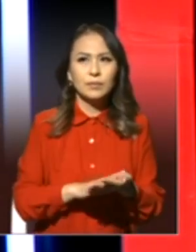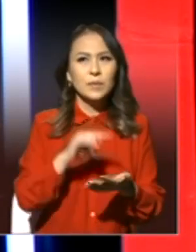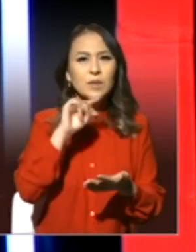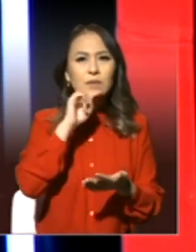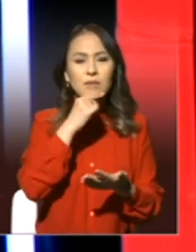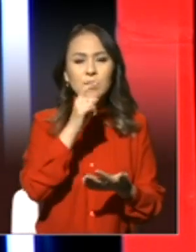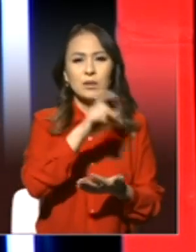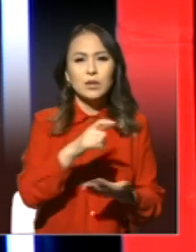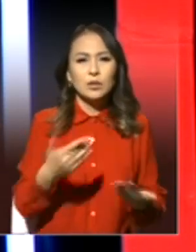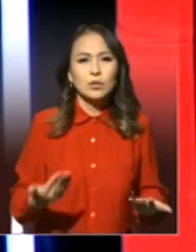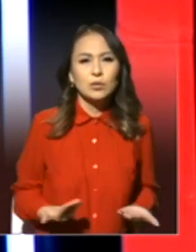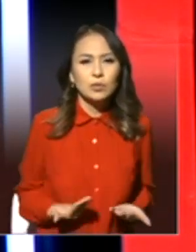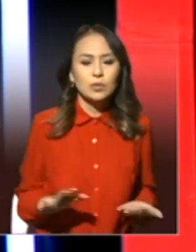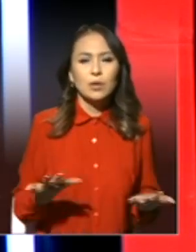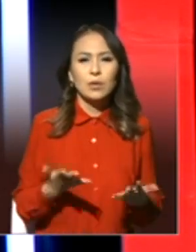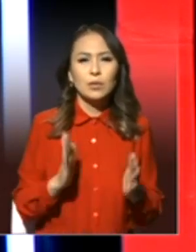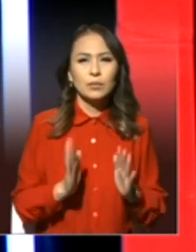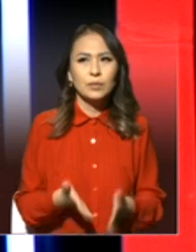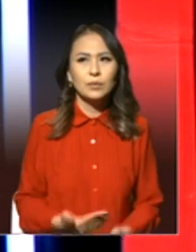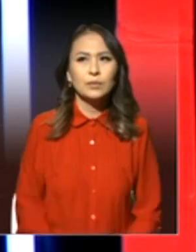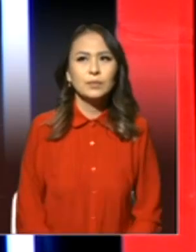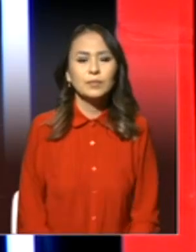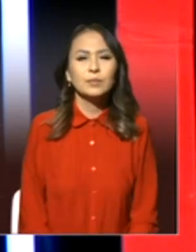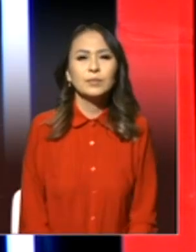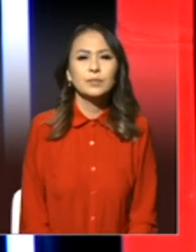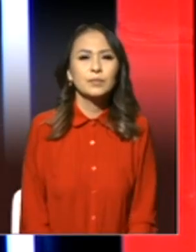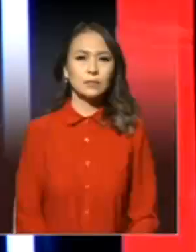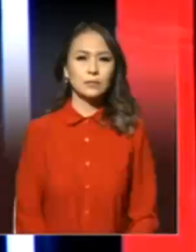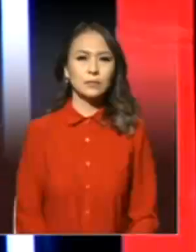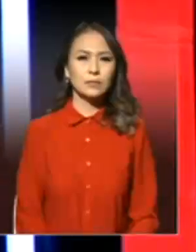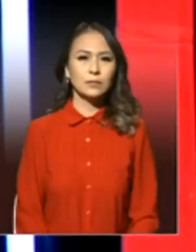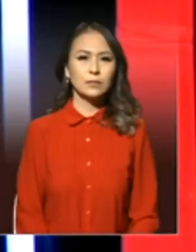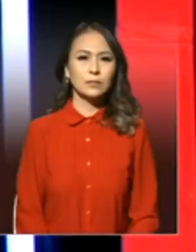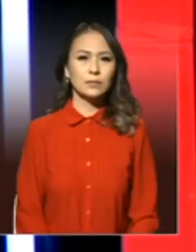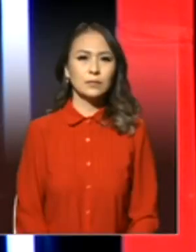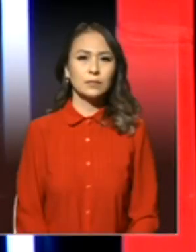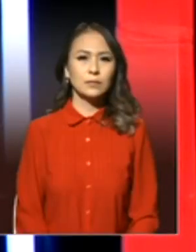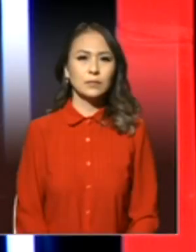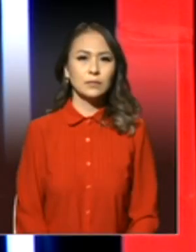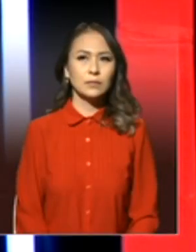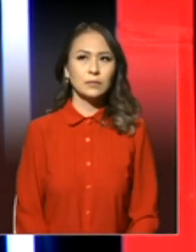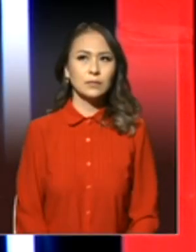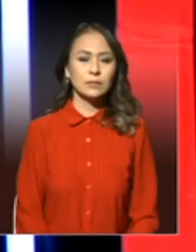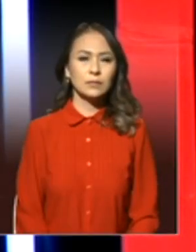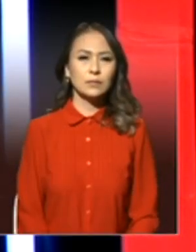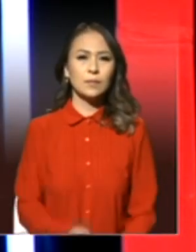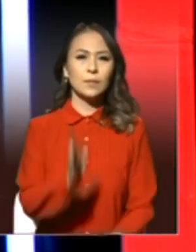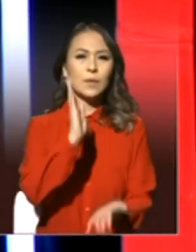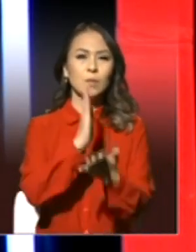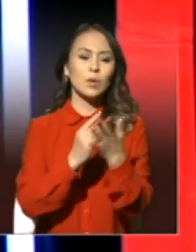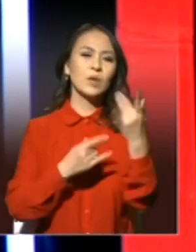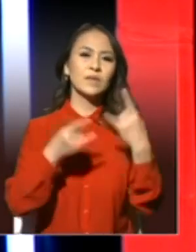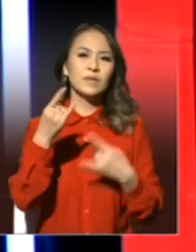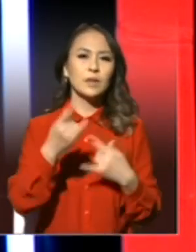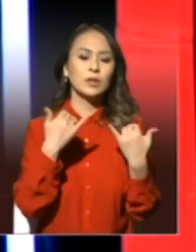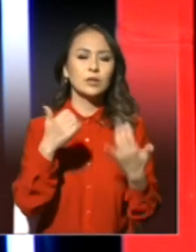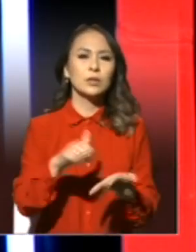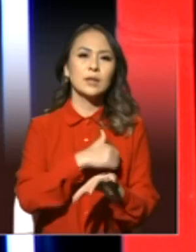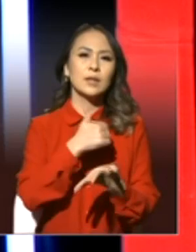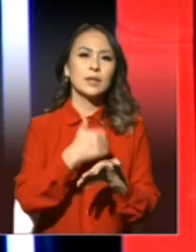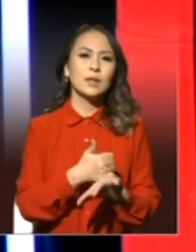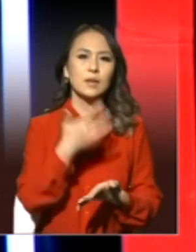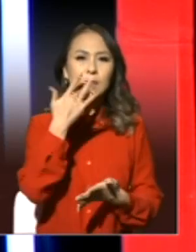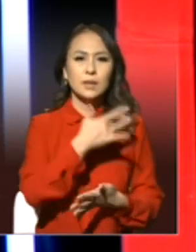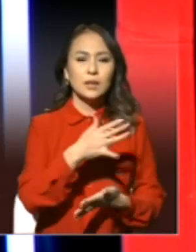қарапайым тұрғындардың қалтасына қандай салмақ болады? Үзілістен кейін талқылаймыз. Біз тікелей эфирдеміз, еліміздің бас саяси бағдарламасын әрі